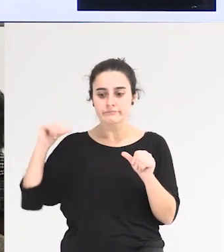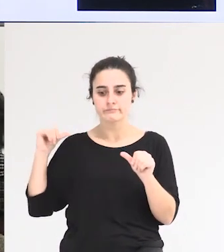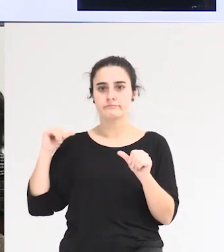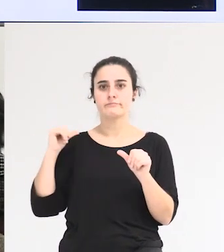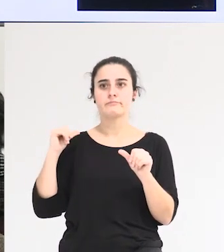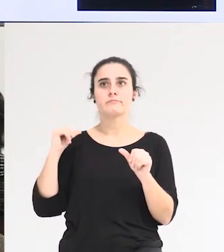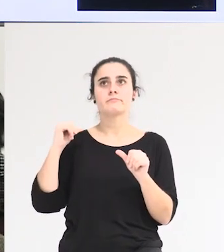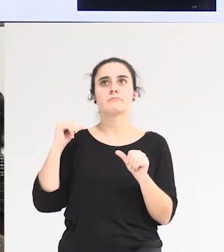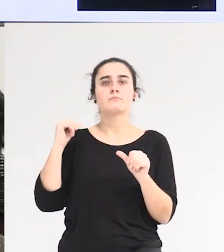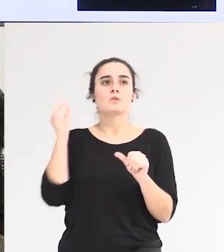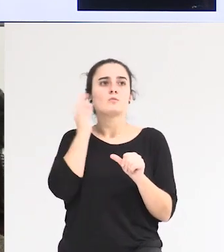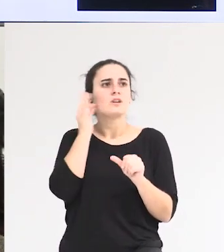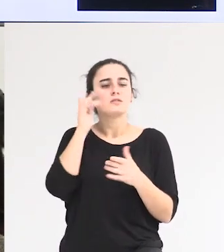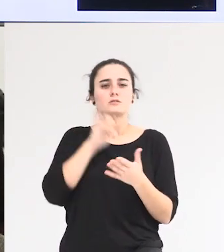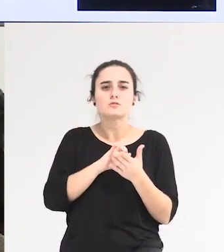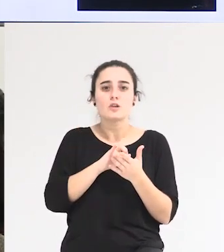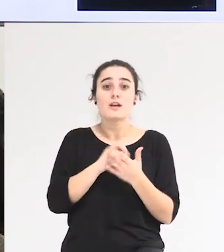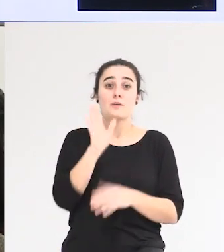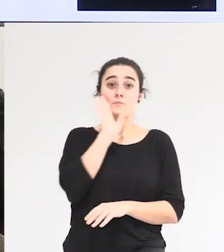emakumentzat idazlea izan,